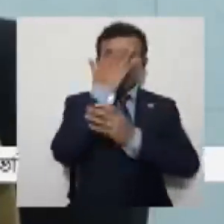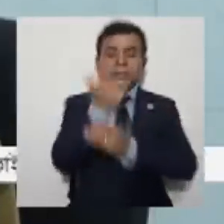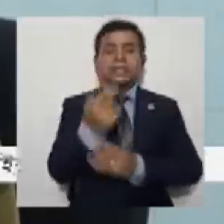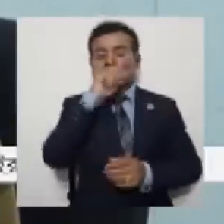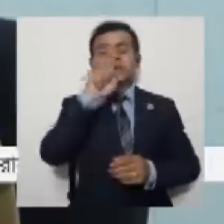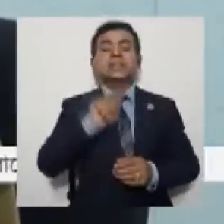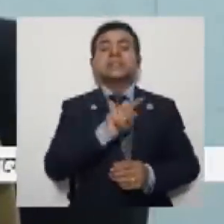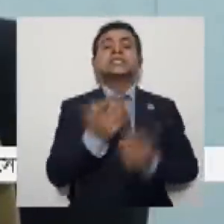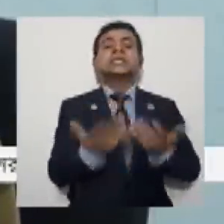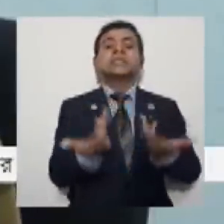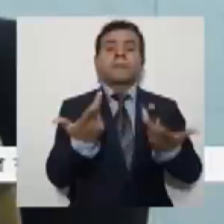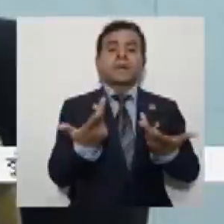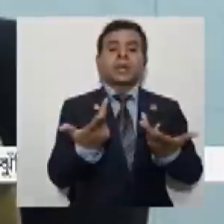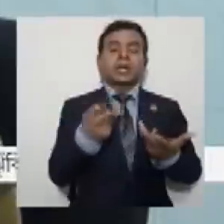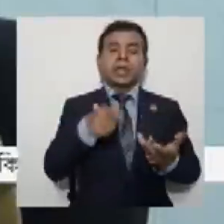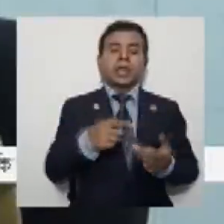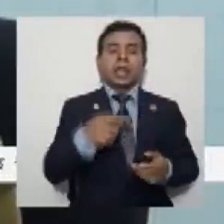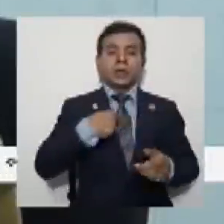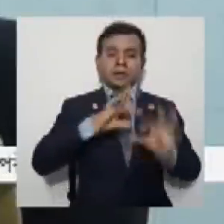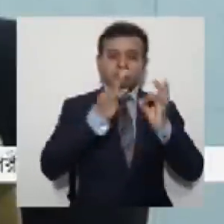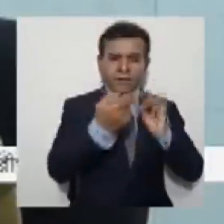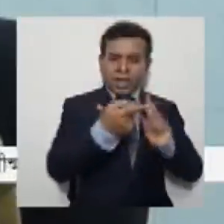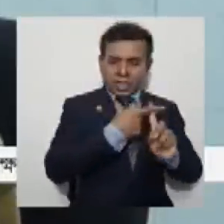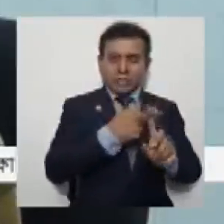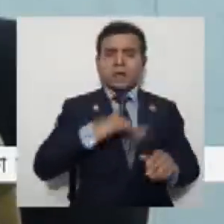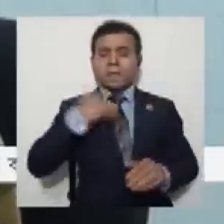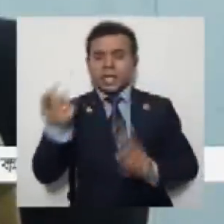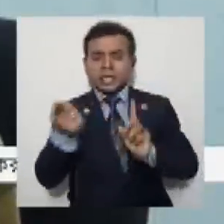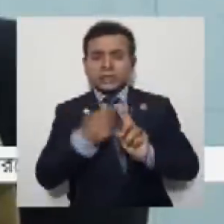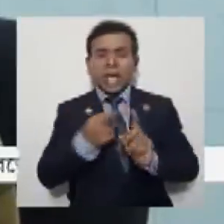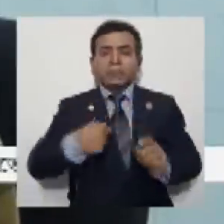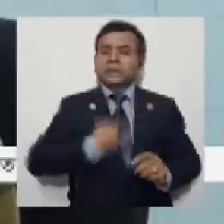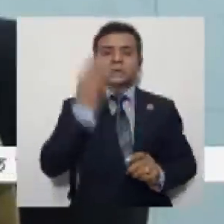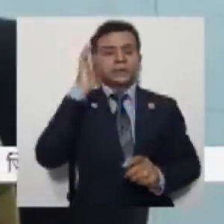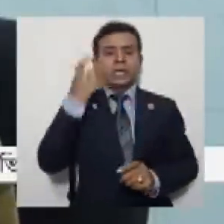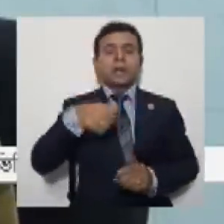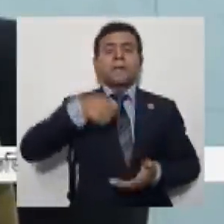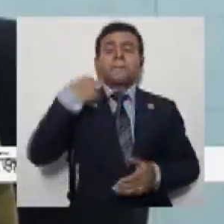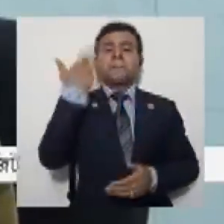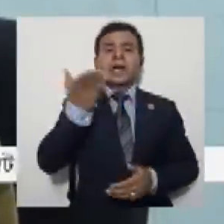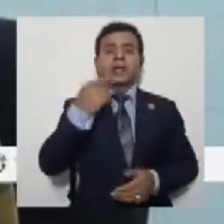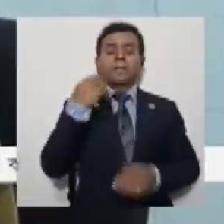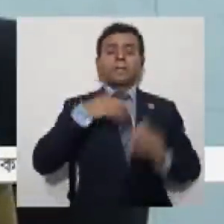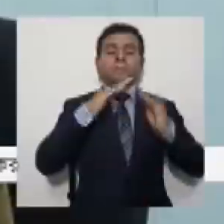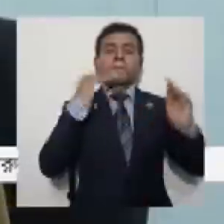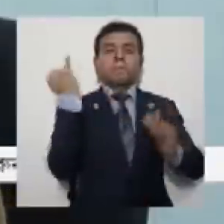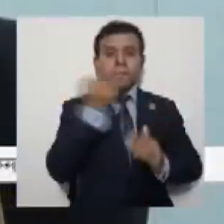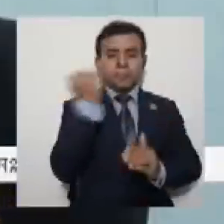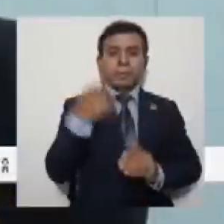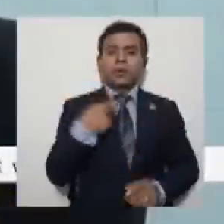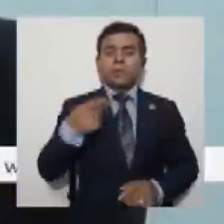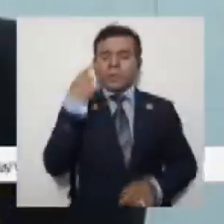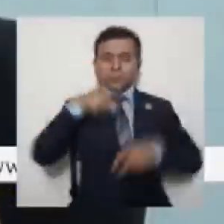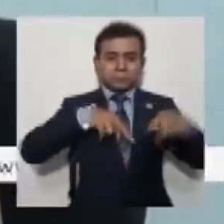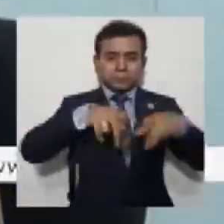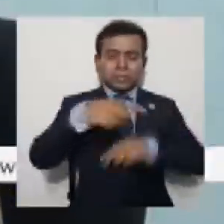জানছি না যে আমি কিভাবে আক্রান্ত হচ্ছি। সমাজে এটা এমনভাবে ছড়িয়ে গেছে যে আমরা অনেকেই আক্রান্ত এটা আমরা জানতে